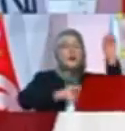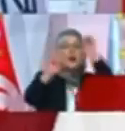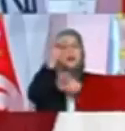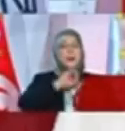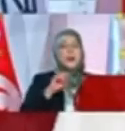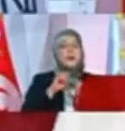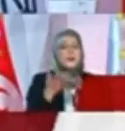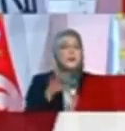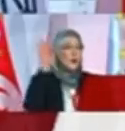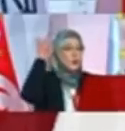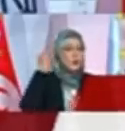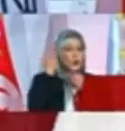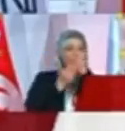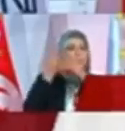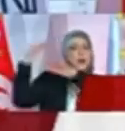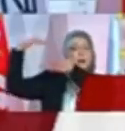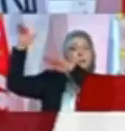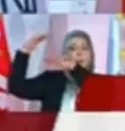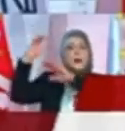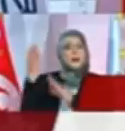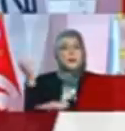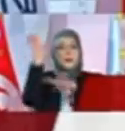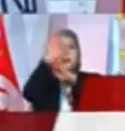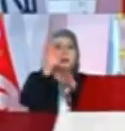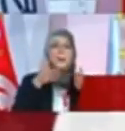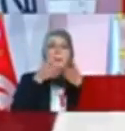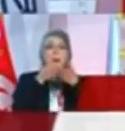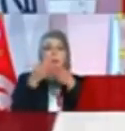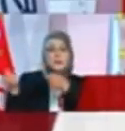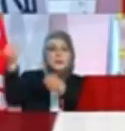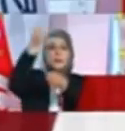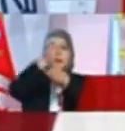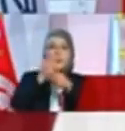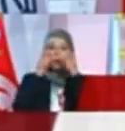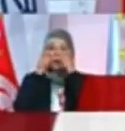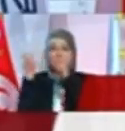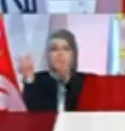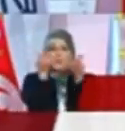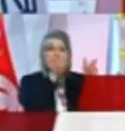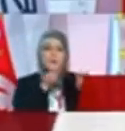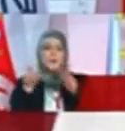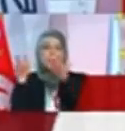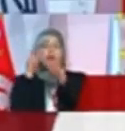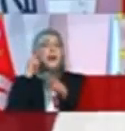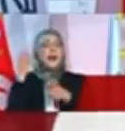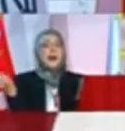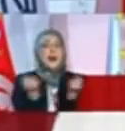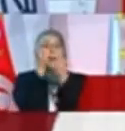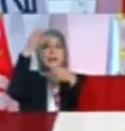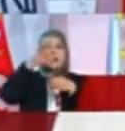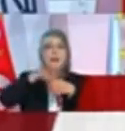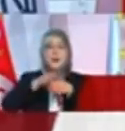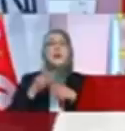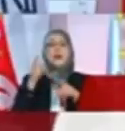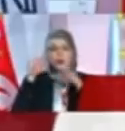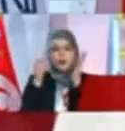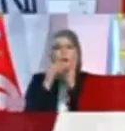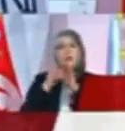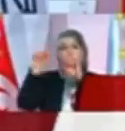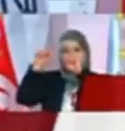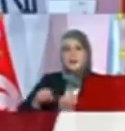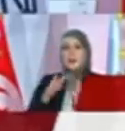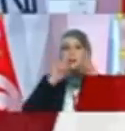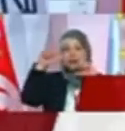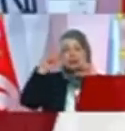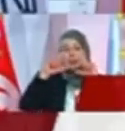المدني داخل تونس وخارجها من تقديم مطالب الاعتماد لملاحظيها خلال الحملة الانتخابية، كما مكنت ممثلي وسائل